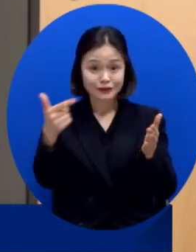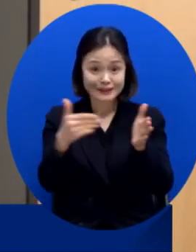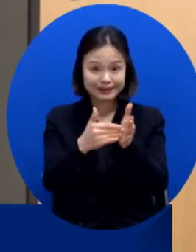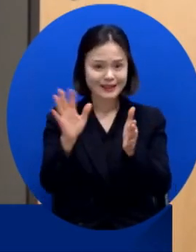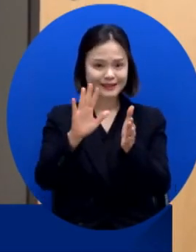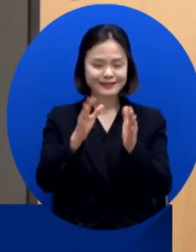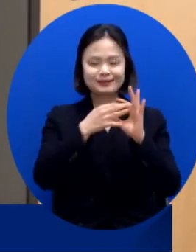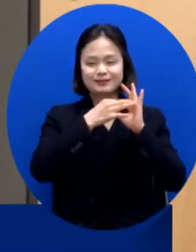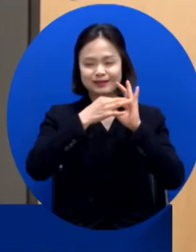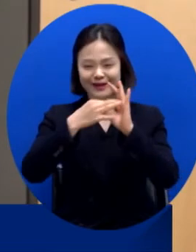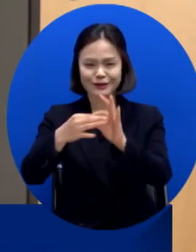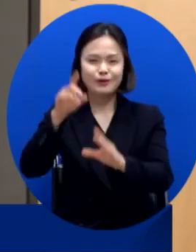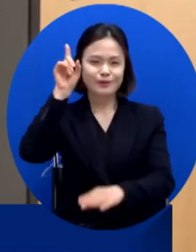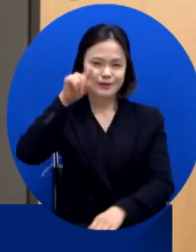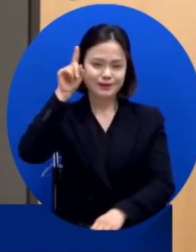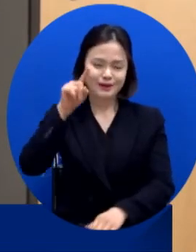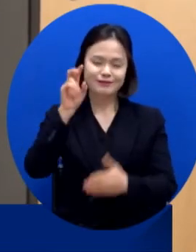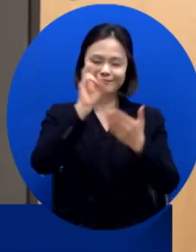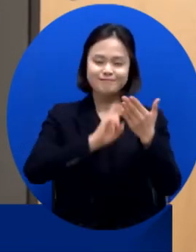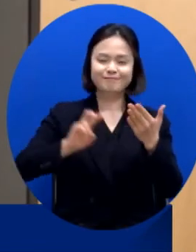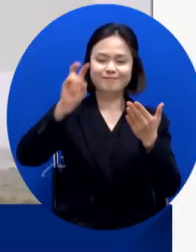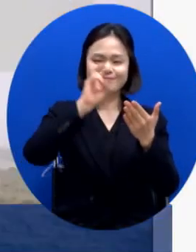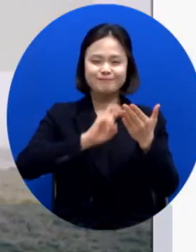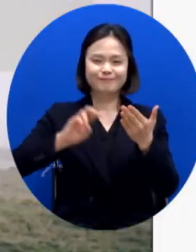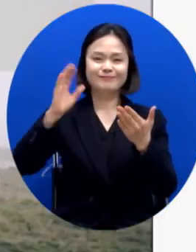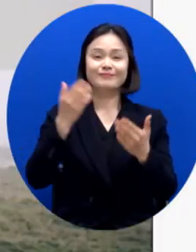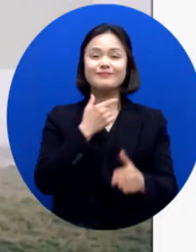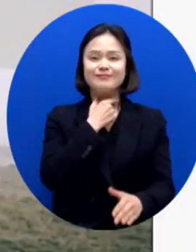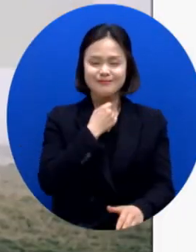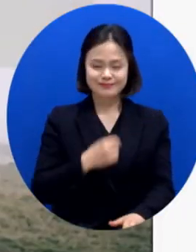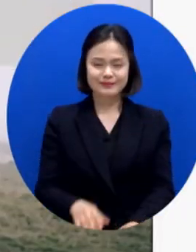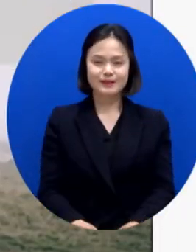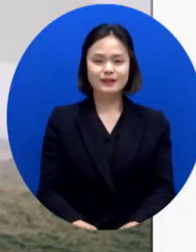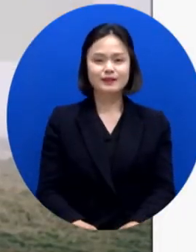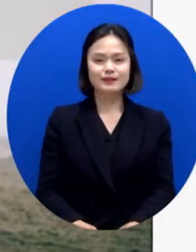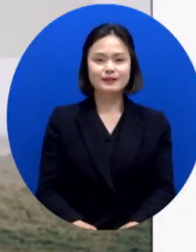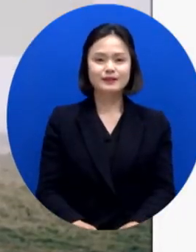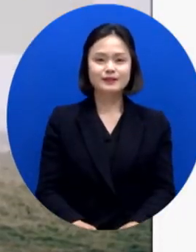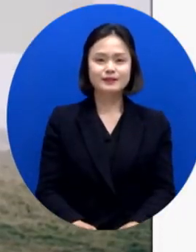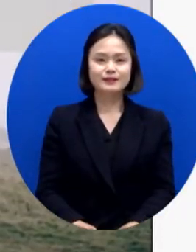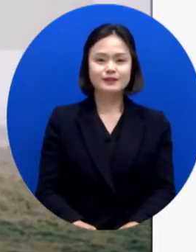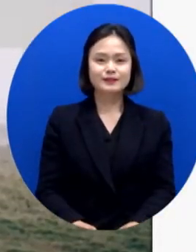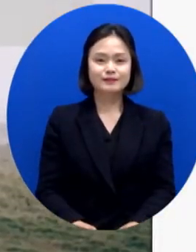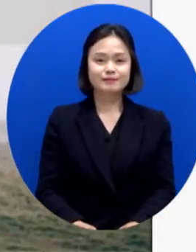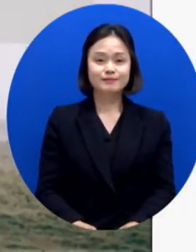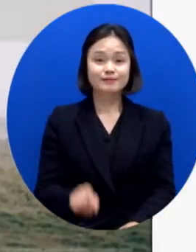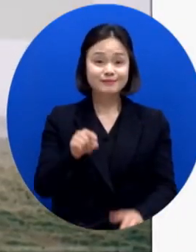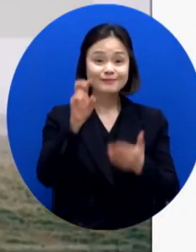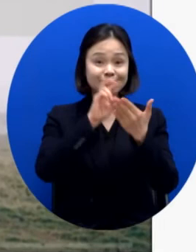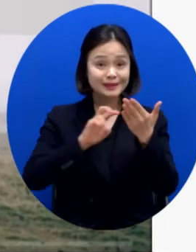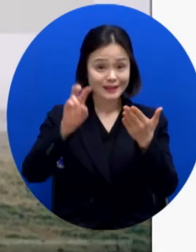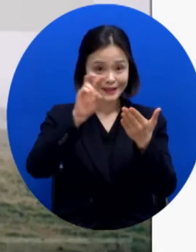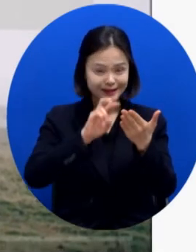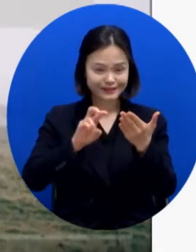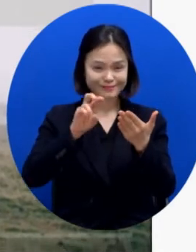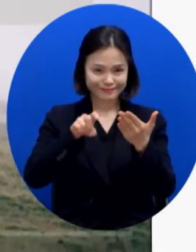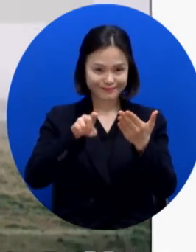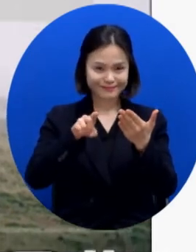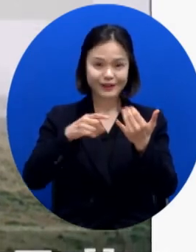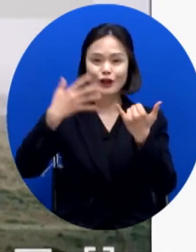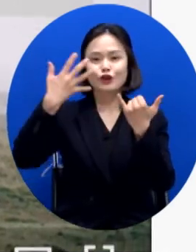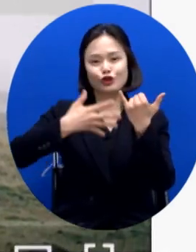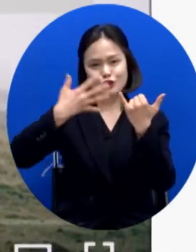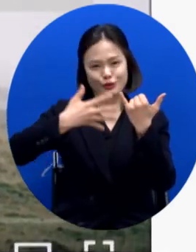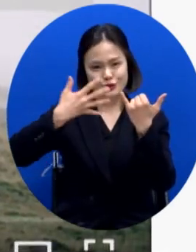불려질 수 있는 그런 캐롤이 되기를 바랍니다. 한편 부활절 캐럴은 총회 문화법인